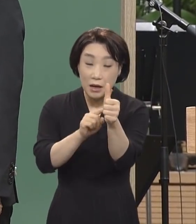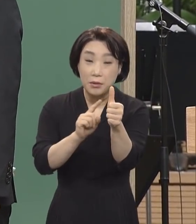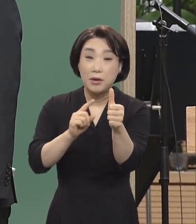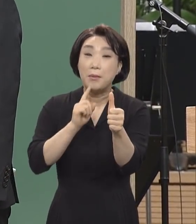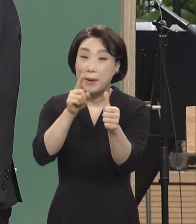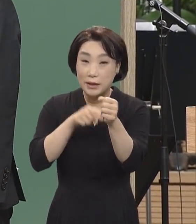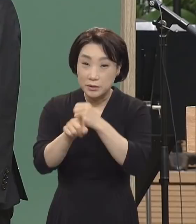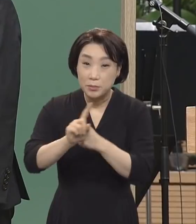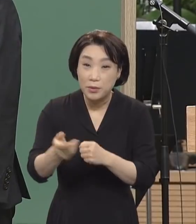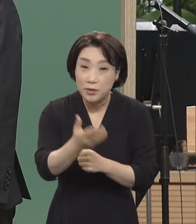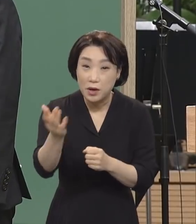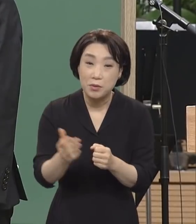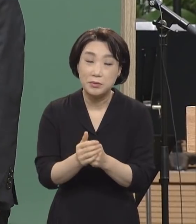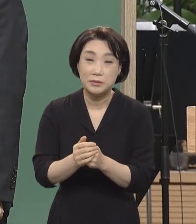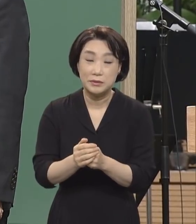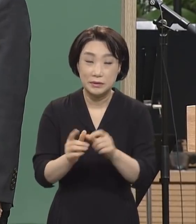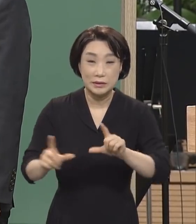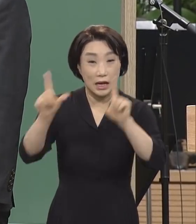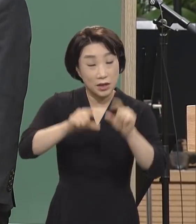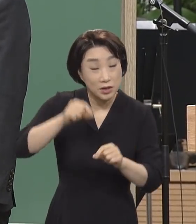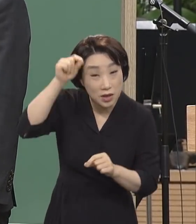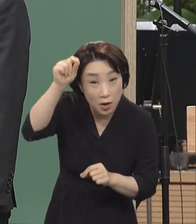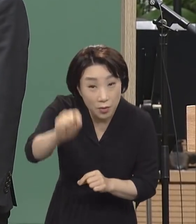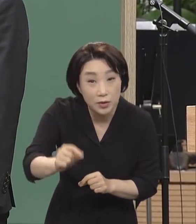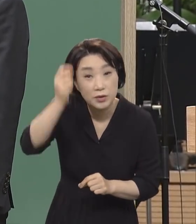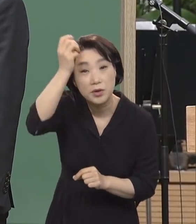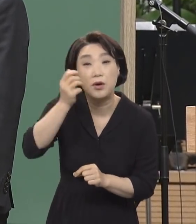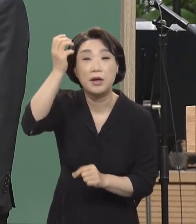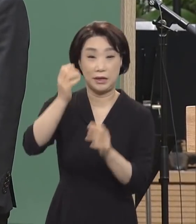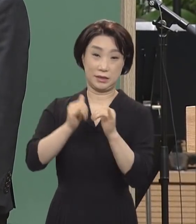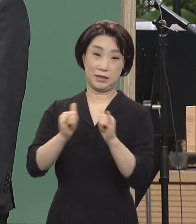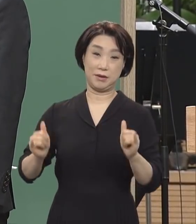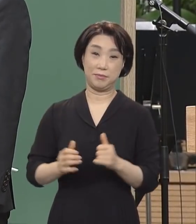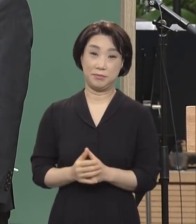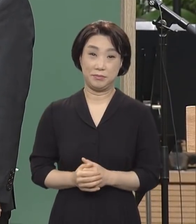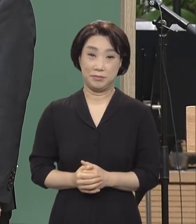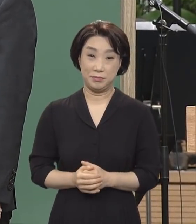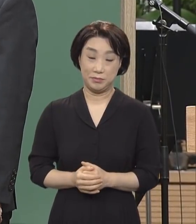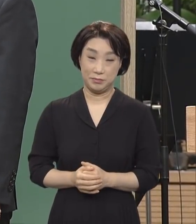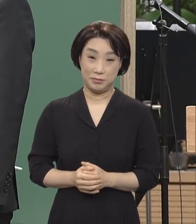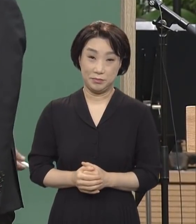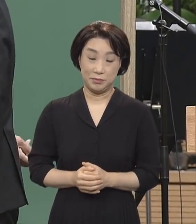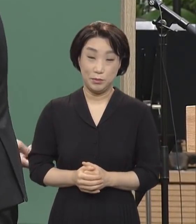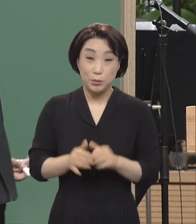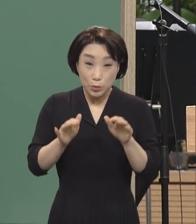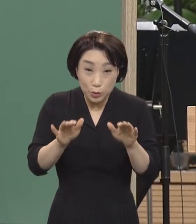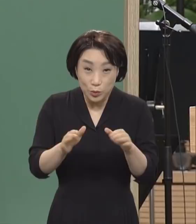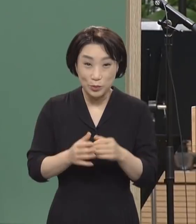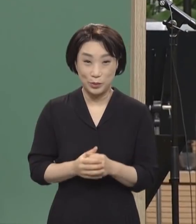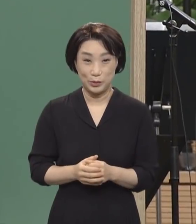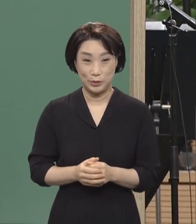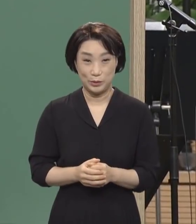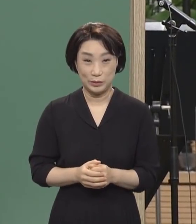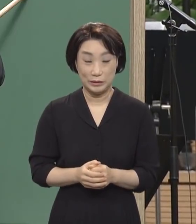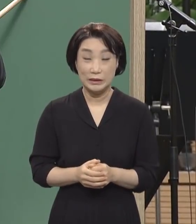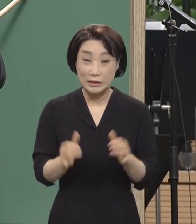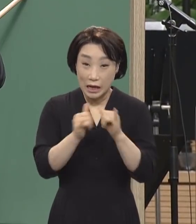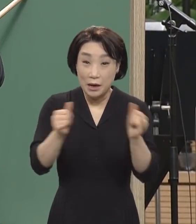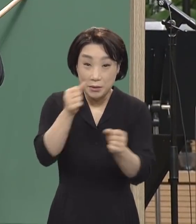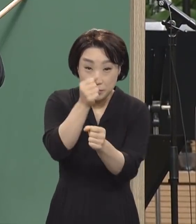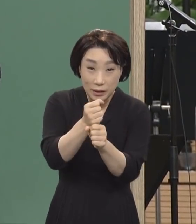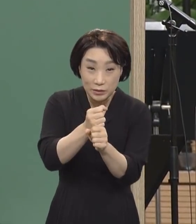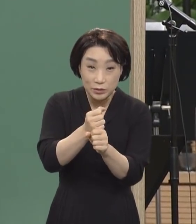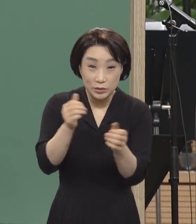말은 창원히 사는 영적인 존재라는 것입니다. 그는 이렇게 사람을